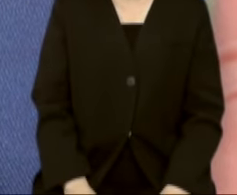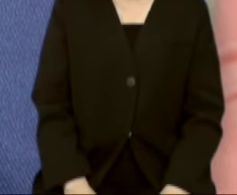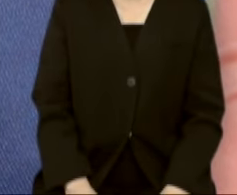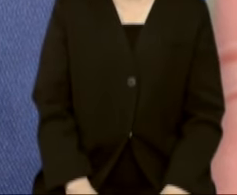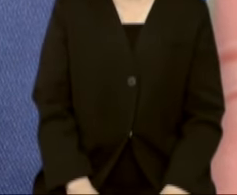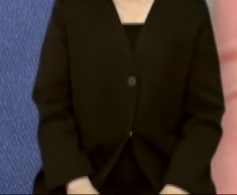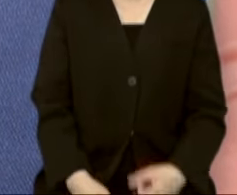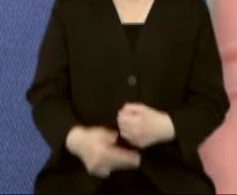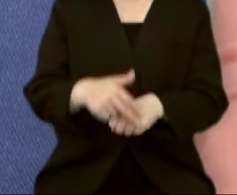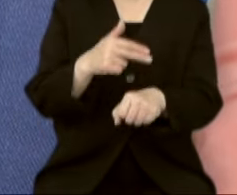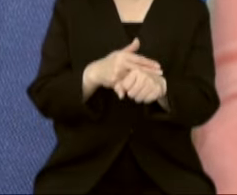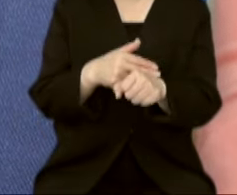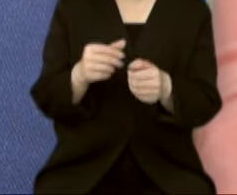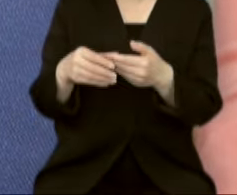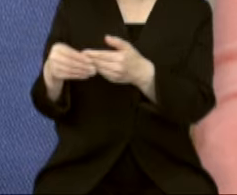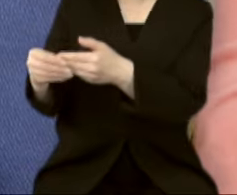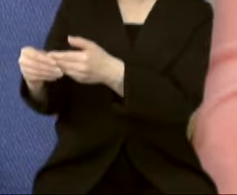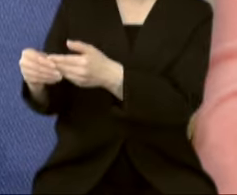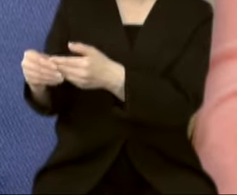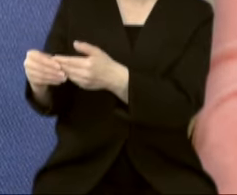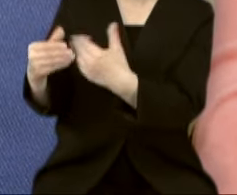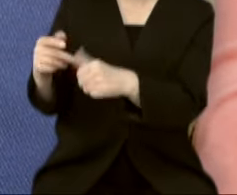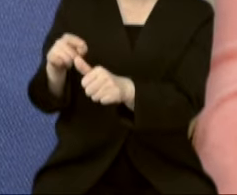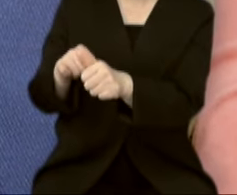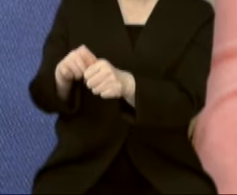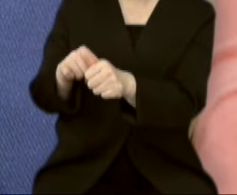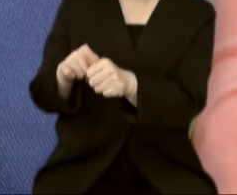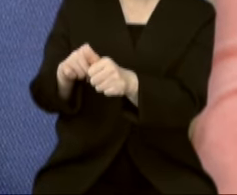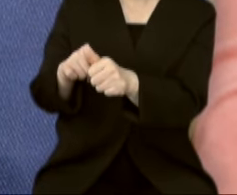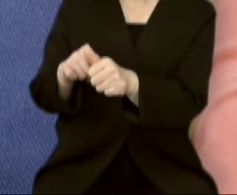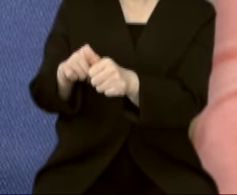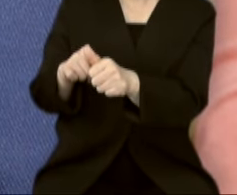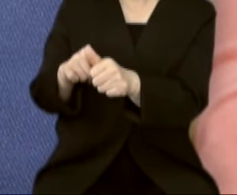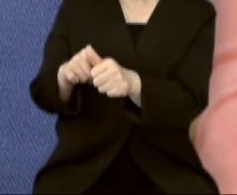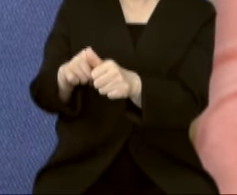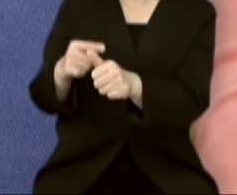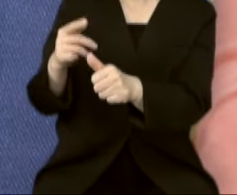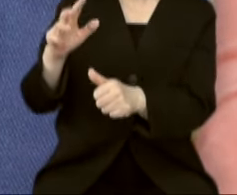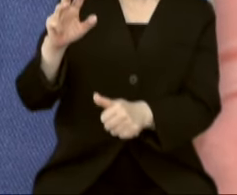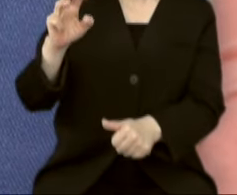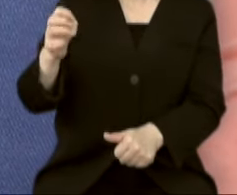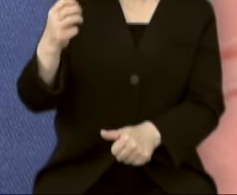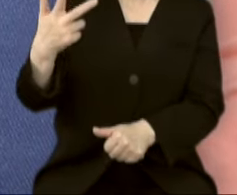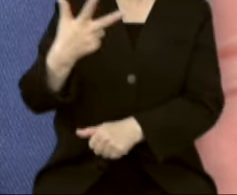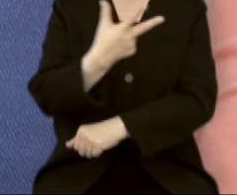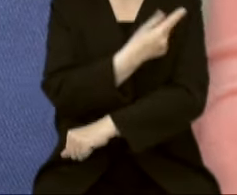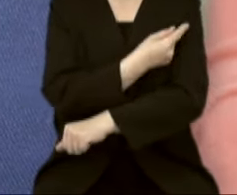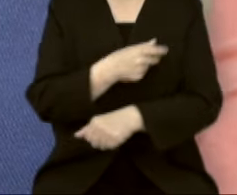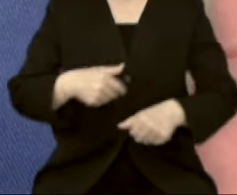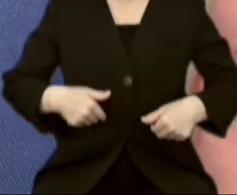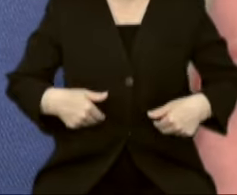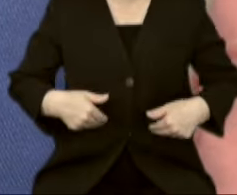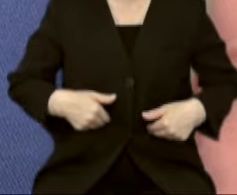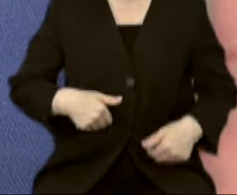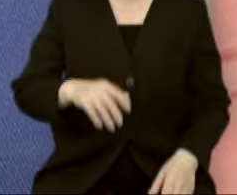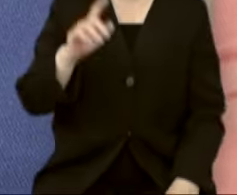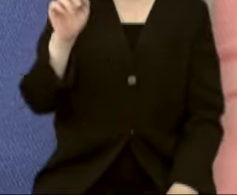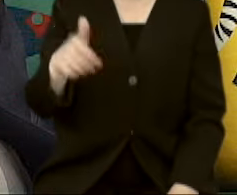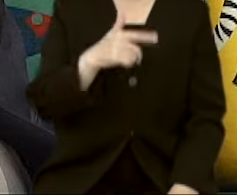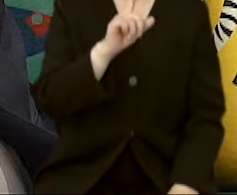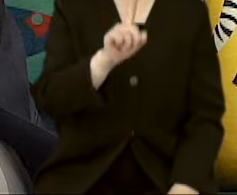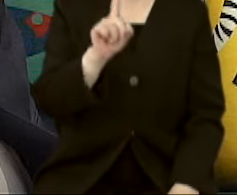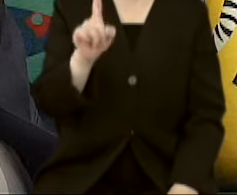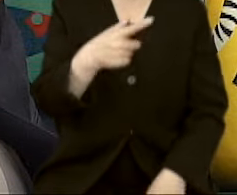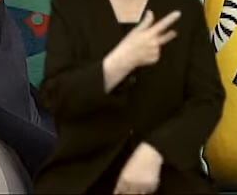우리가 의사한테 데리고 갔어요. 의사가 보고 36개 주사를 맞아야 돼요. 네. 날라고 하면 네. 하루 후에